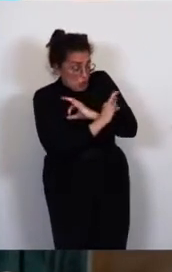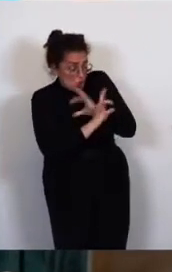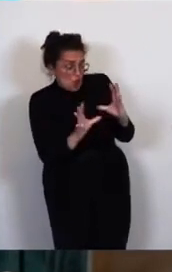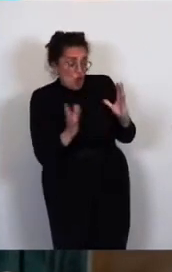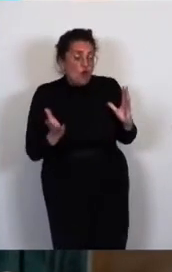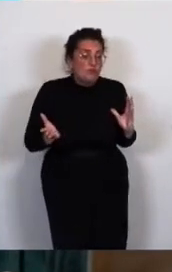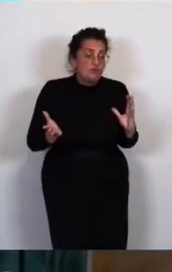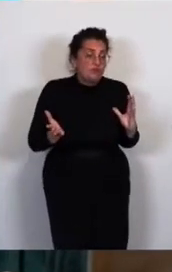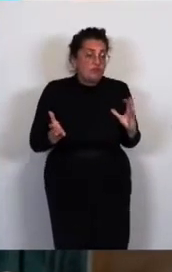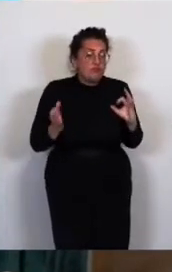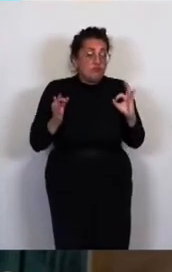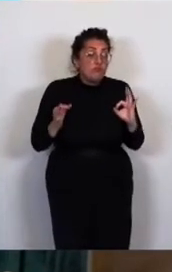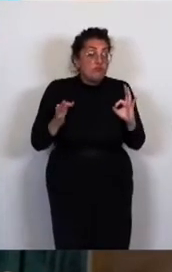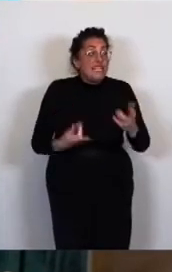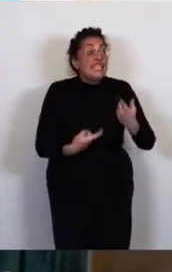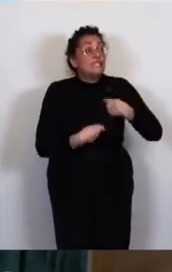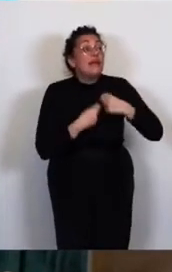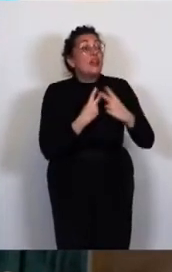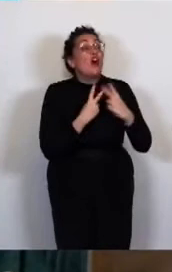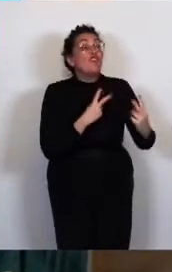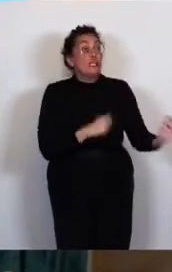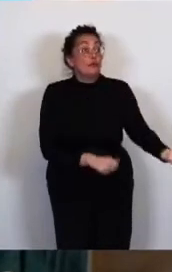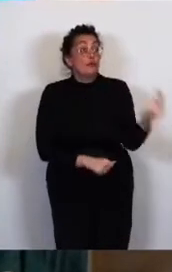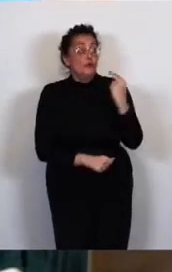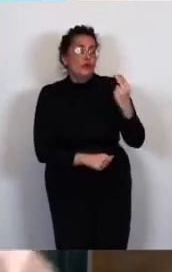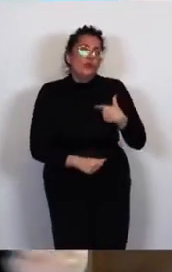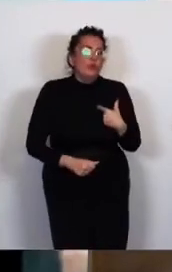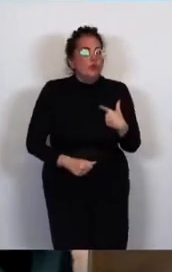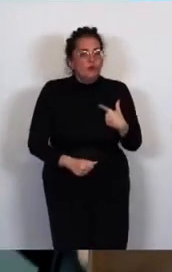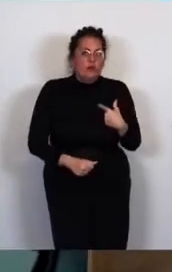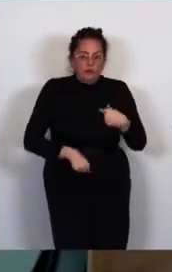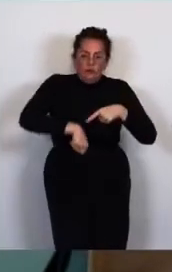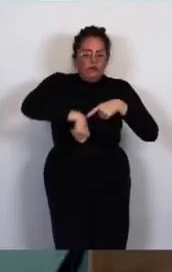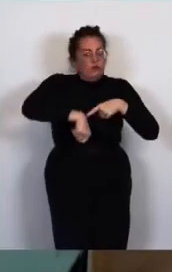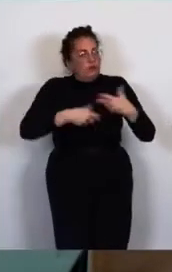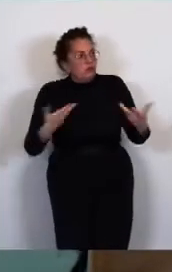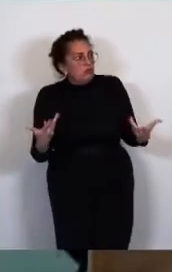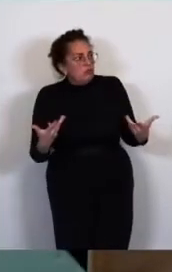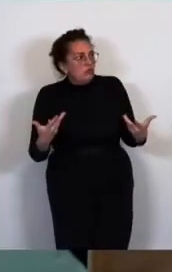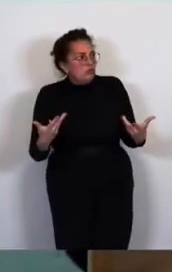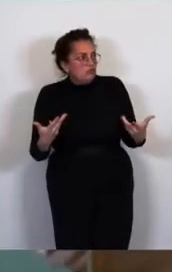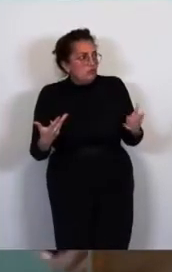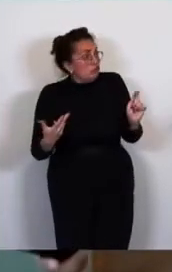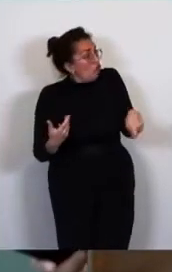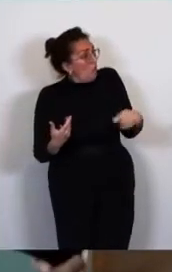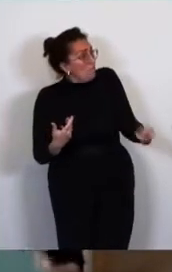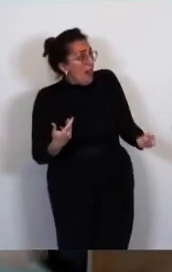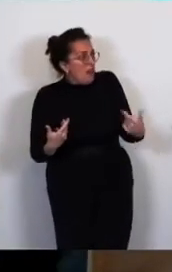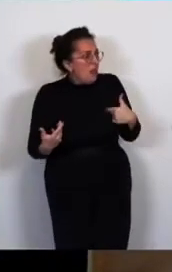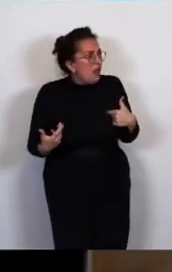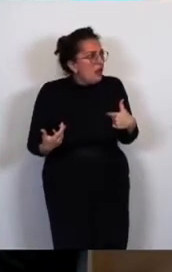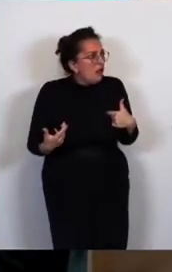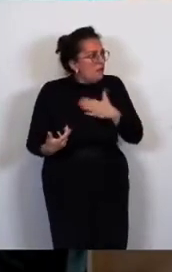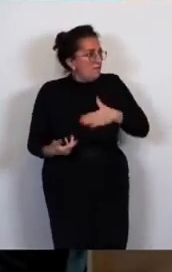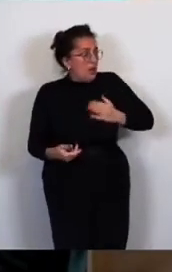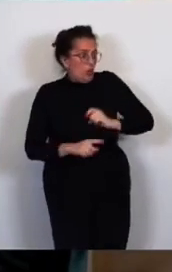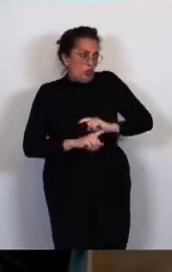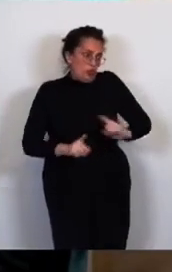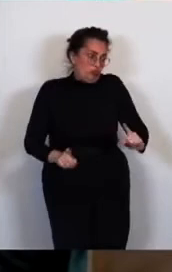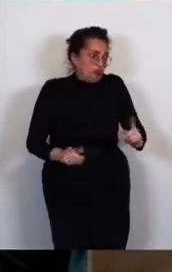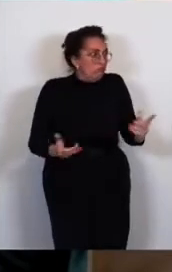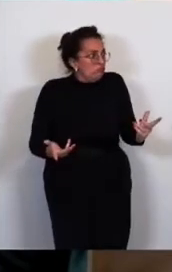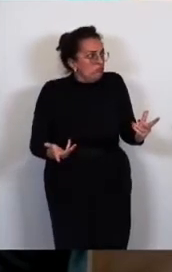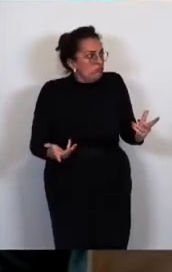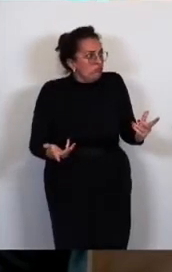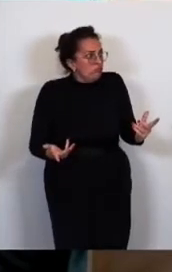et la déception de nos voisins espagnols en attente d'un raccordement prochain sont tout à fait légitimes. Par ailleurs, à l'heure